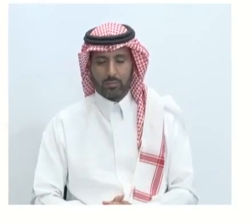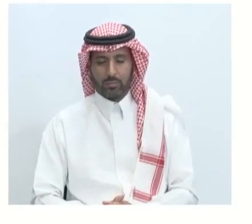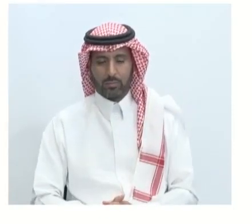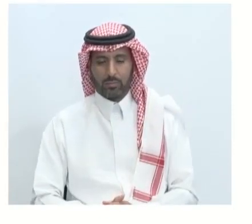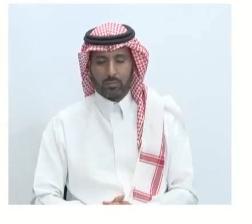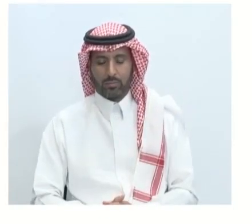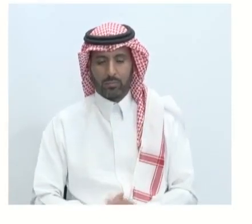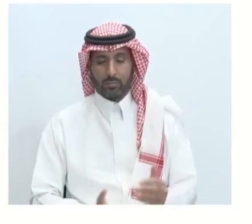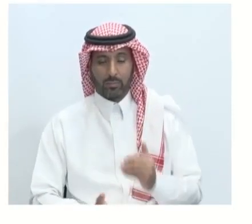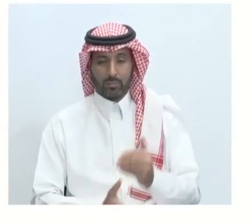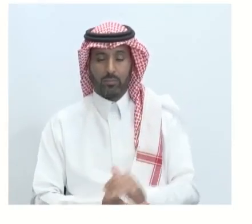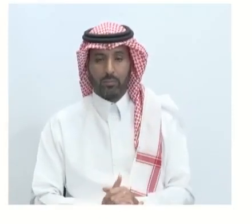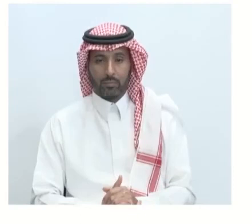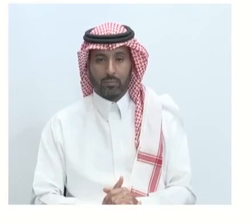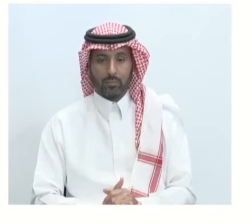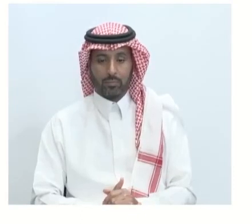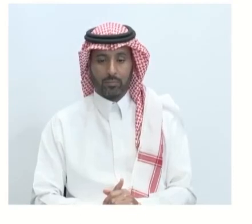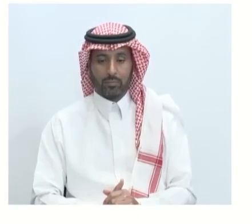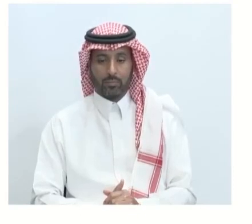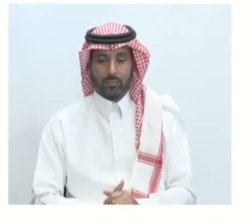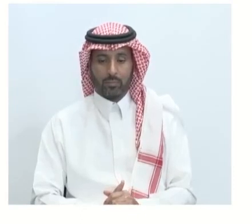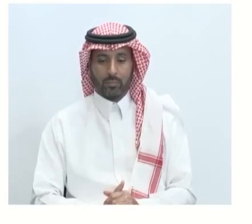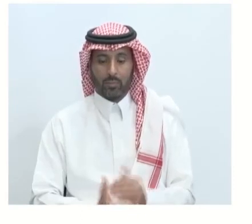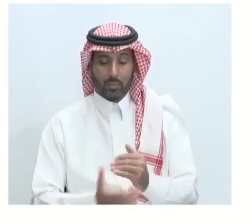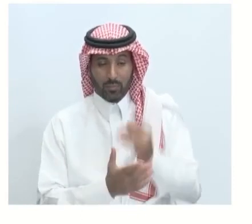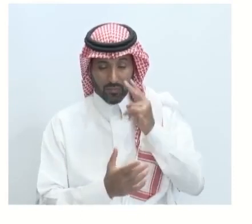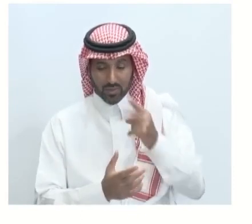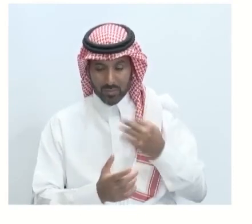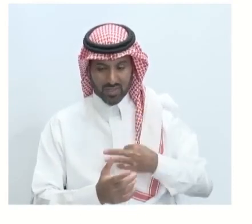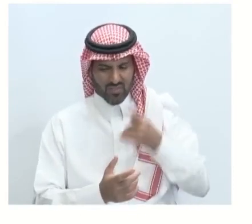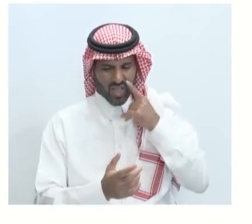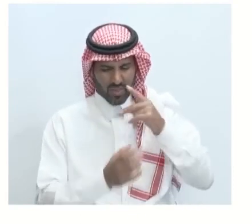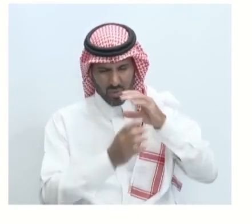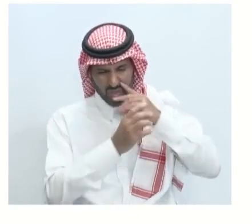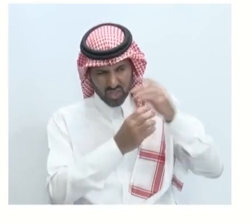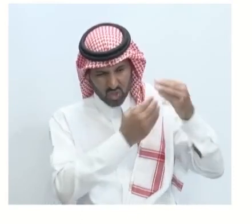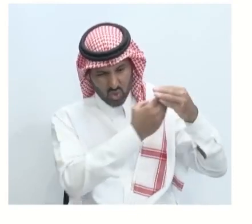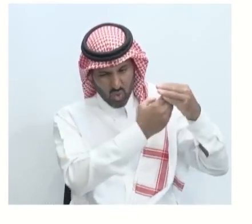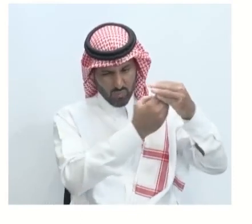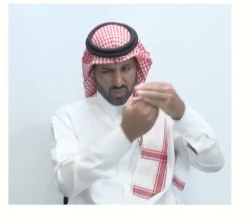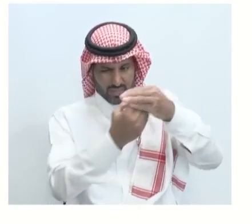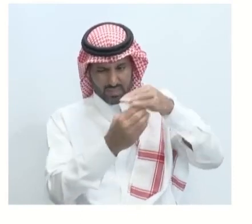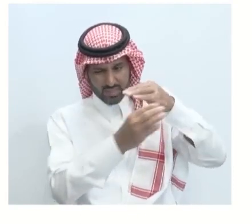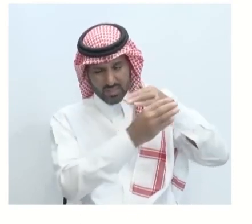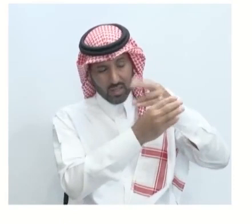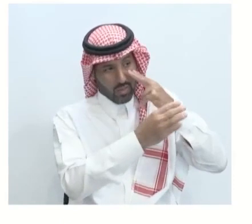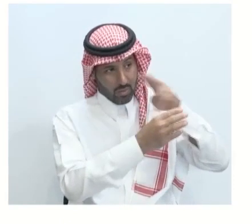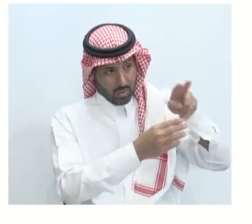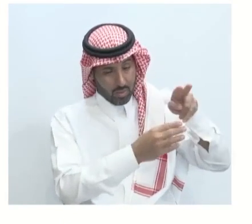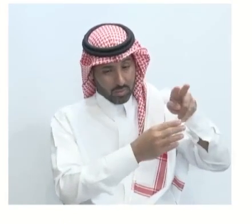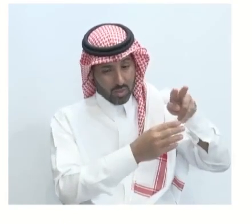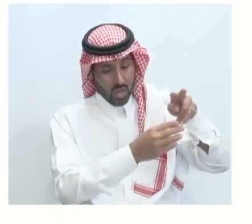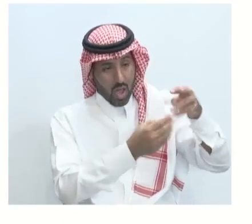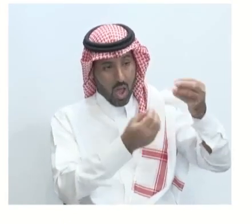تم عزيزي الطالب عزيزتي الطالبه بواسطه هذه او بهذا التلسكوب رصد اكثر من